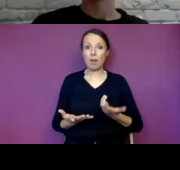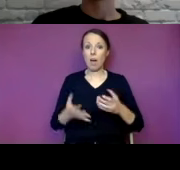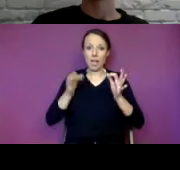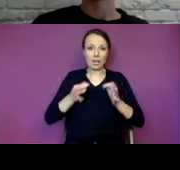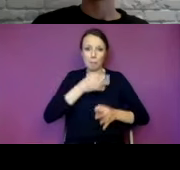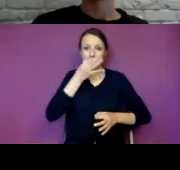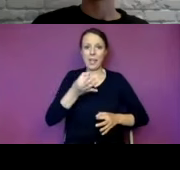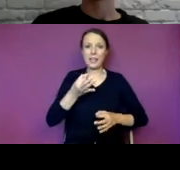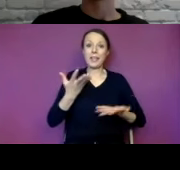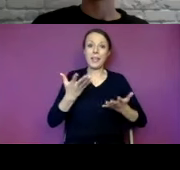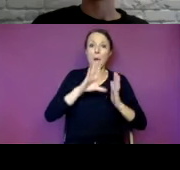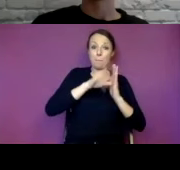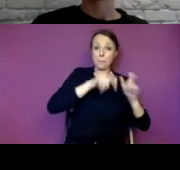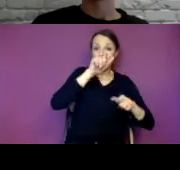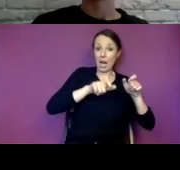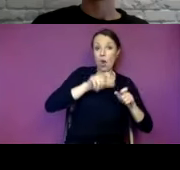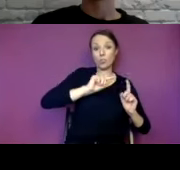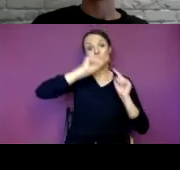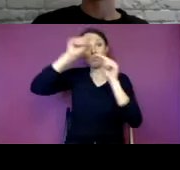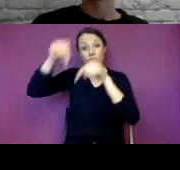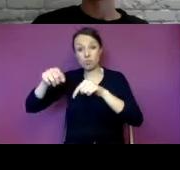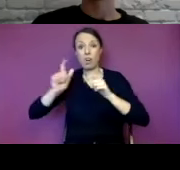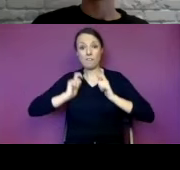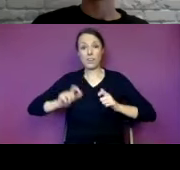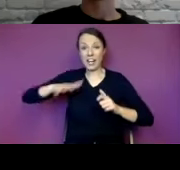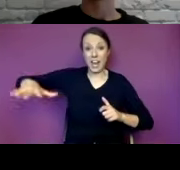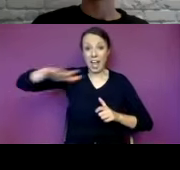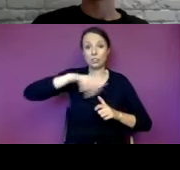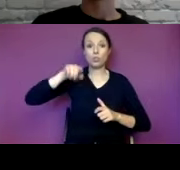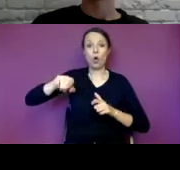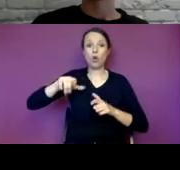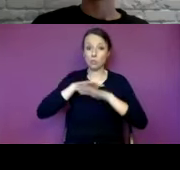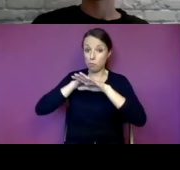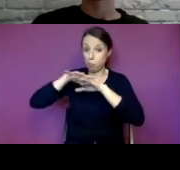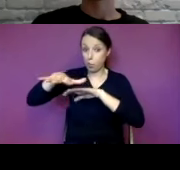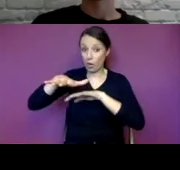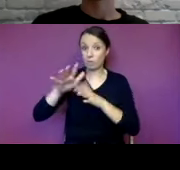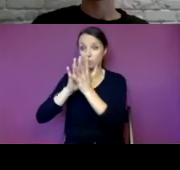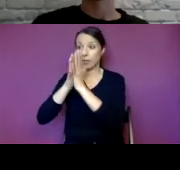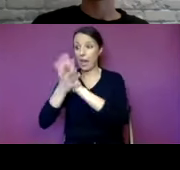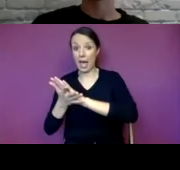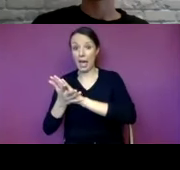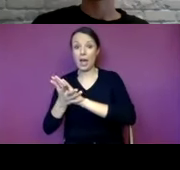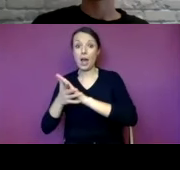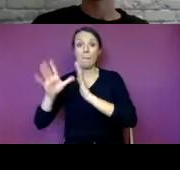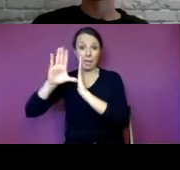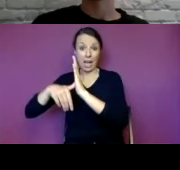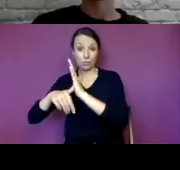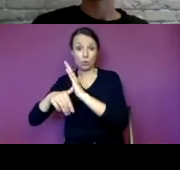tą przestrzeń wiejską, a na ile oni się w tej przestrzeni ruralizują, tak? Czyli nabywają pewnych cech wiejskich i